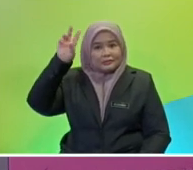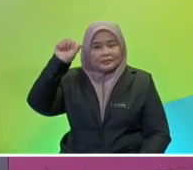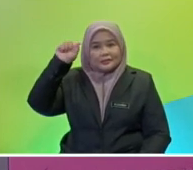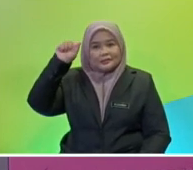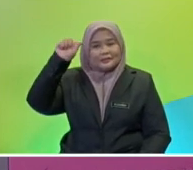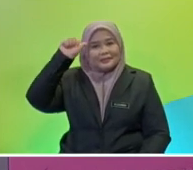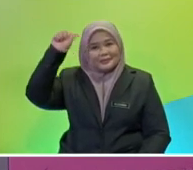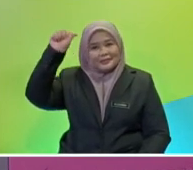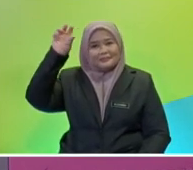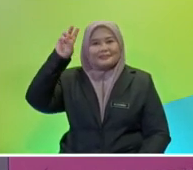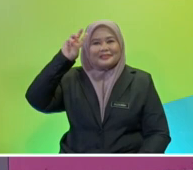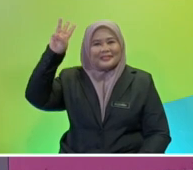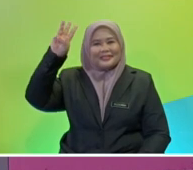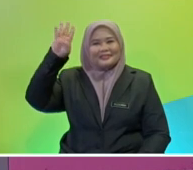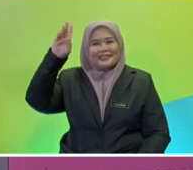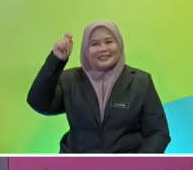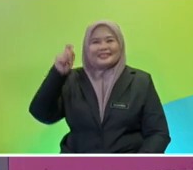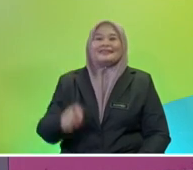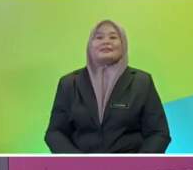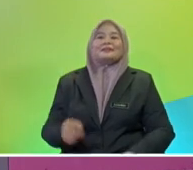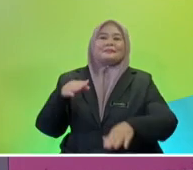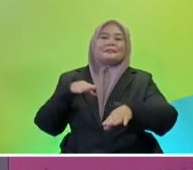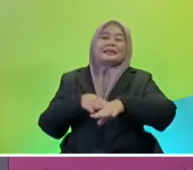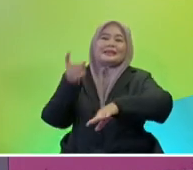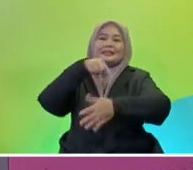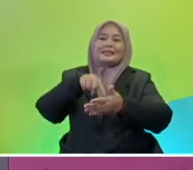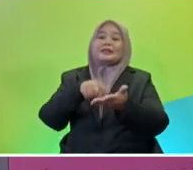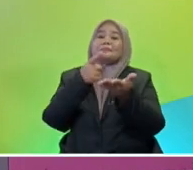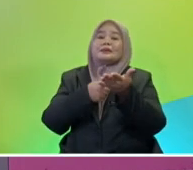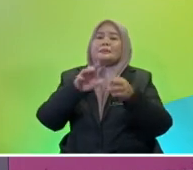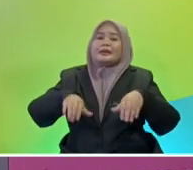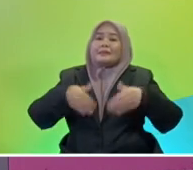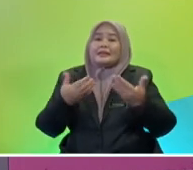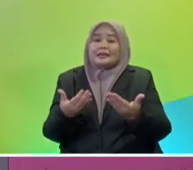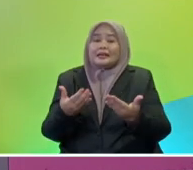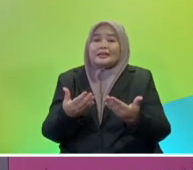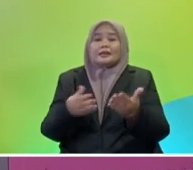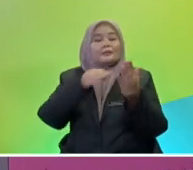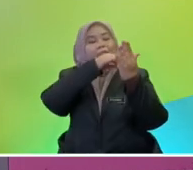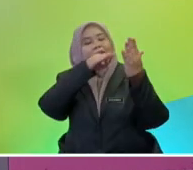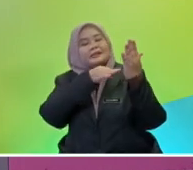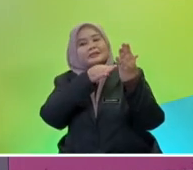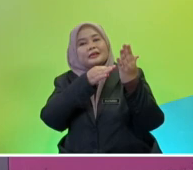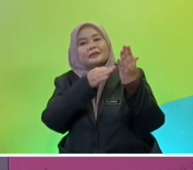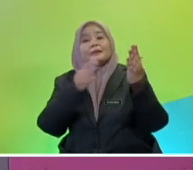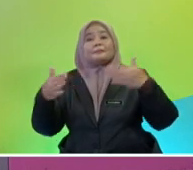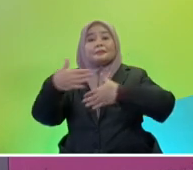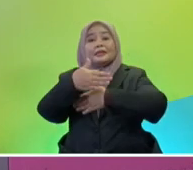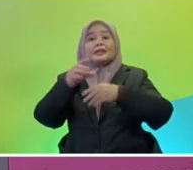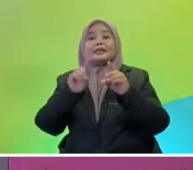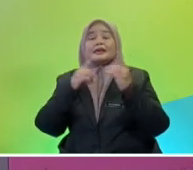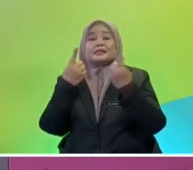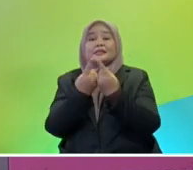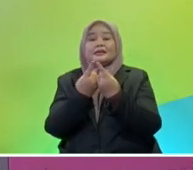pada hari ini kita akan membincangkan tentang Bagaimanakah pencak Siran bilik darca bagi